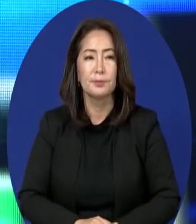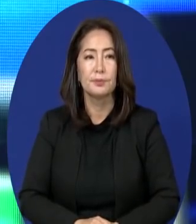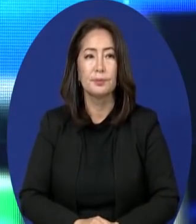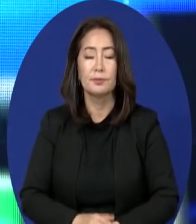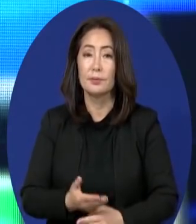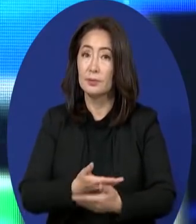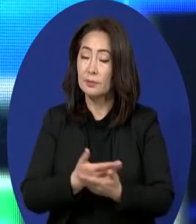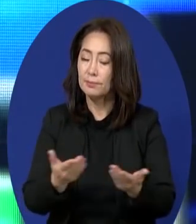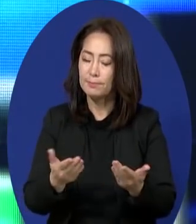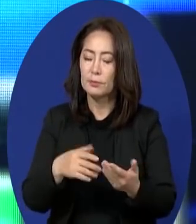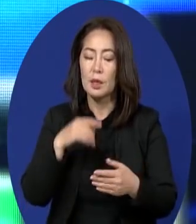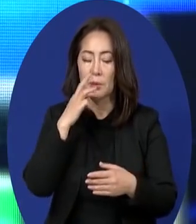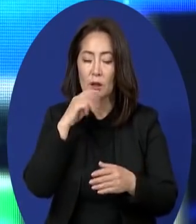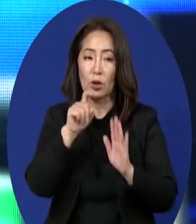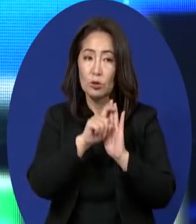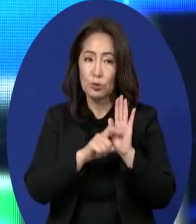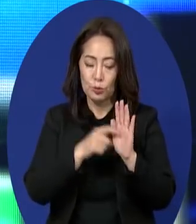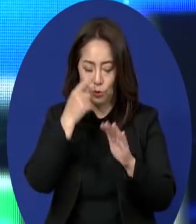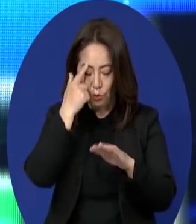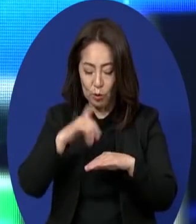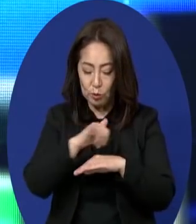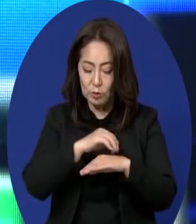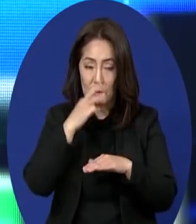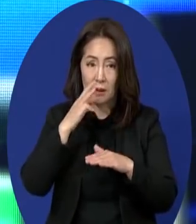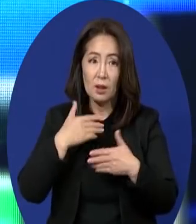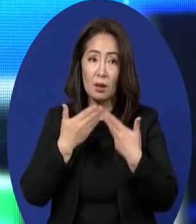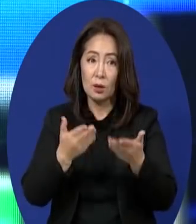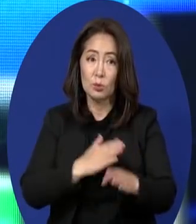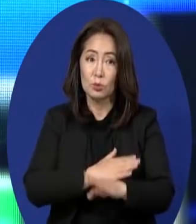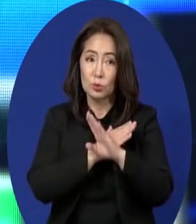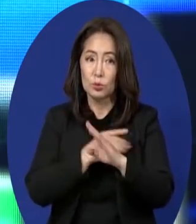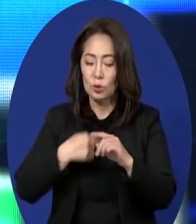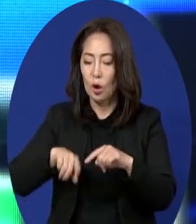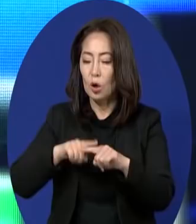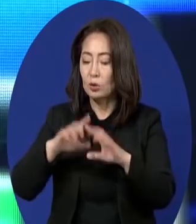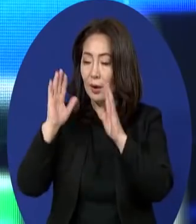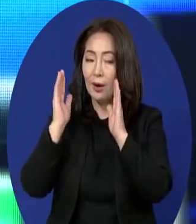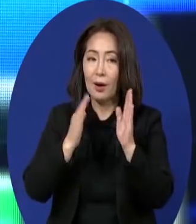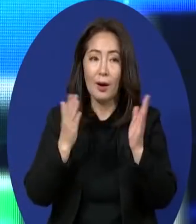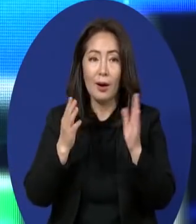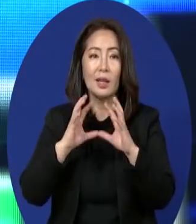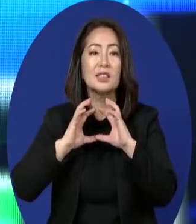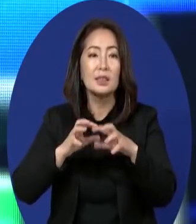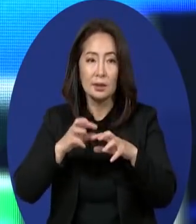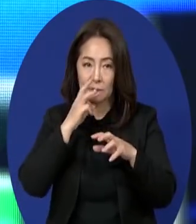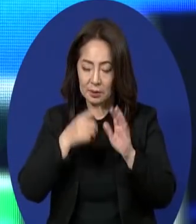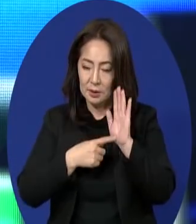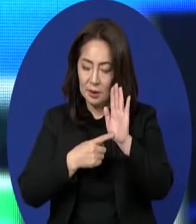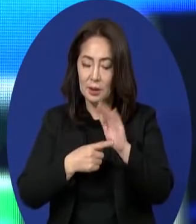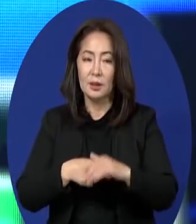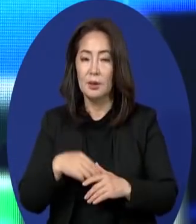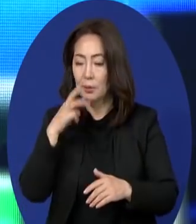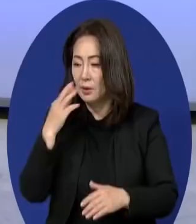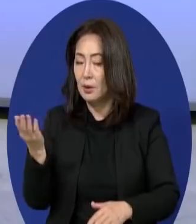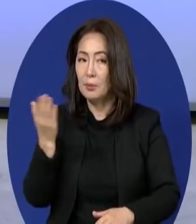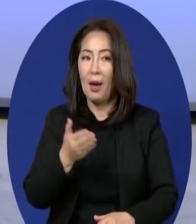Ирэх үзэгчдээ, үүгээр цагийн хүрд мэдээллийн хөтөлбөрийн дотоод үйл амьдралын хэсэг өндөрлөж байна. Одоо үзэгчдийн анхаарлыг дэлхийн мэдээнд хандуулъя. Мэдээллийг та бүхэн